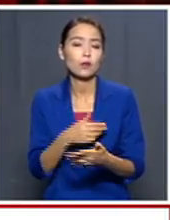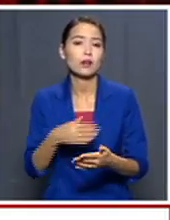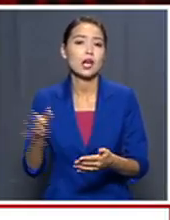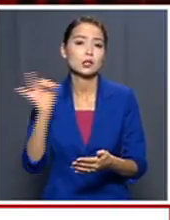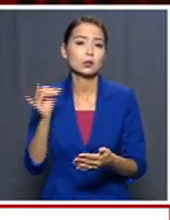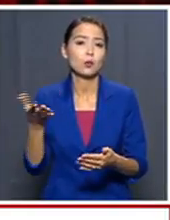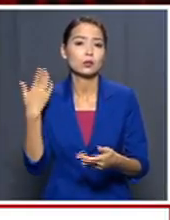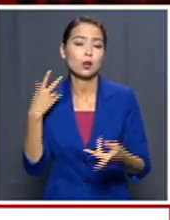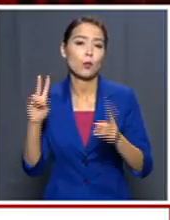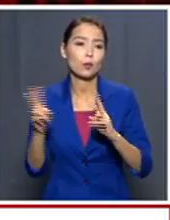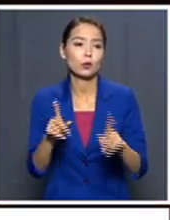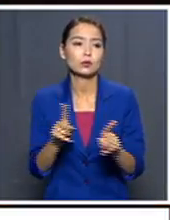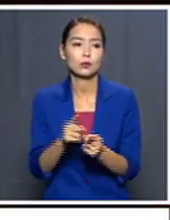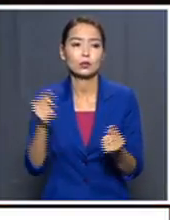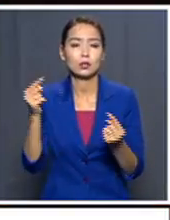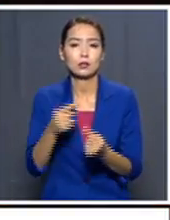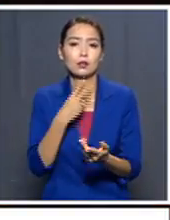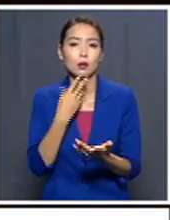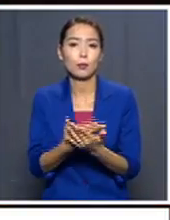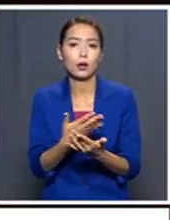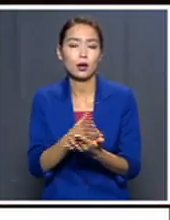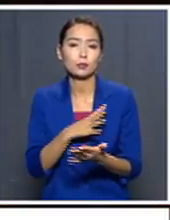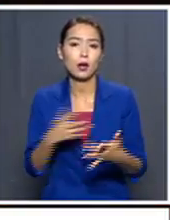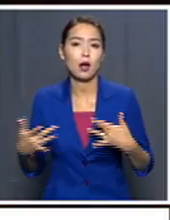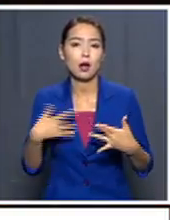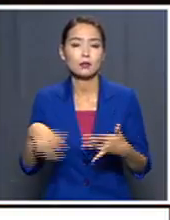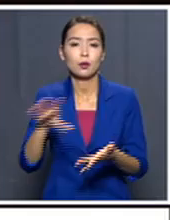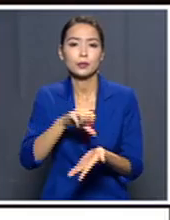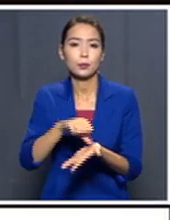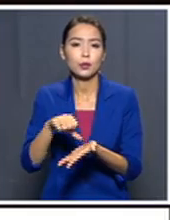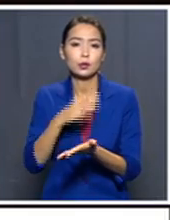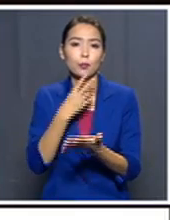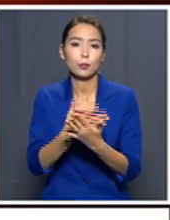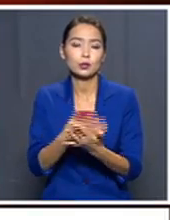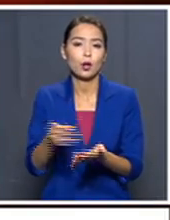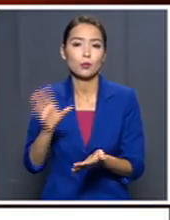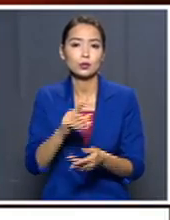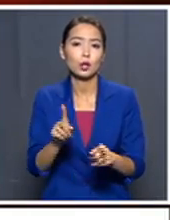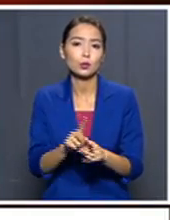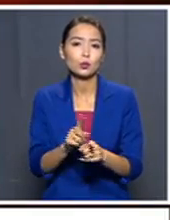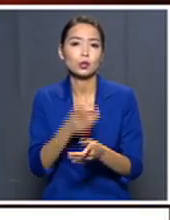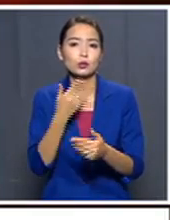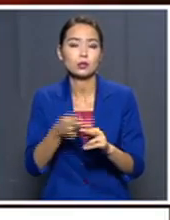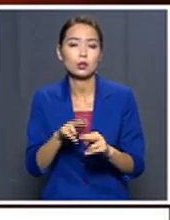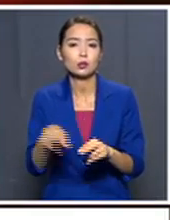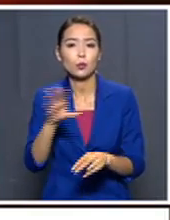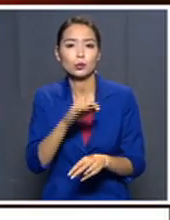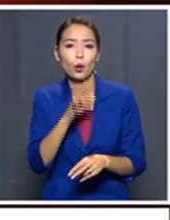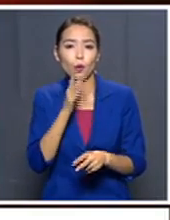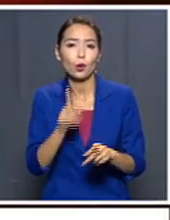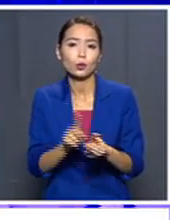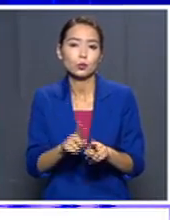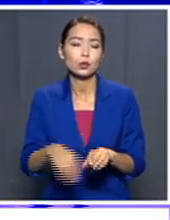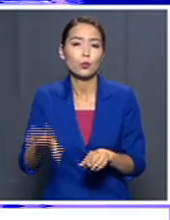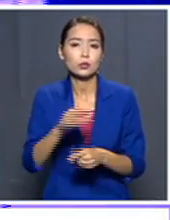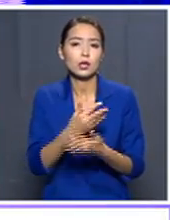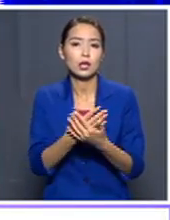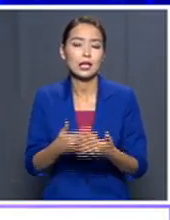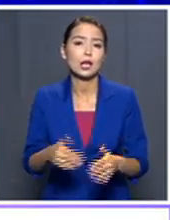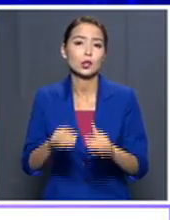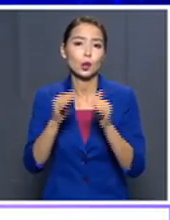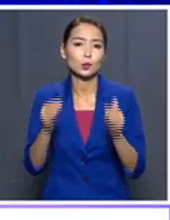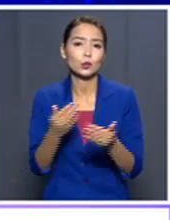хореографиямен үйлесім тапты. Әртістер мен көрермендер арасында қашықтықтың жоқтығы уақыт пен кеңістік көкжиегінің тоғысу киіз үйдегі